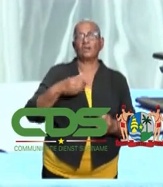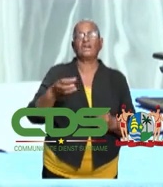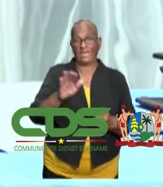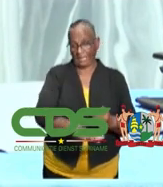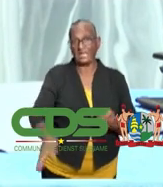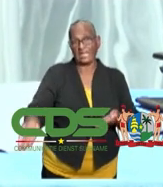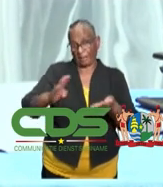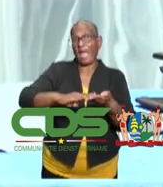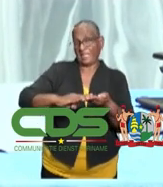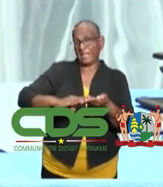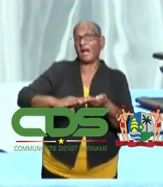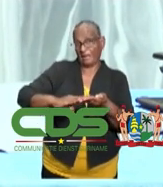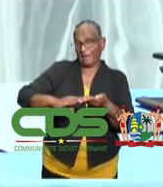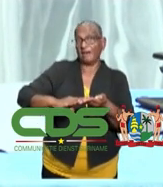kinderbijslag